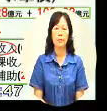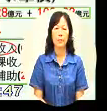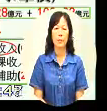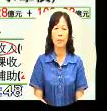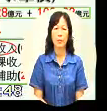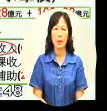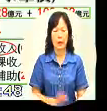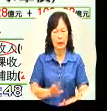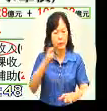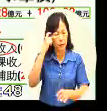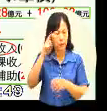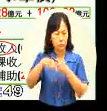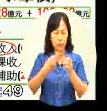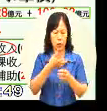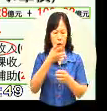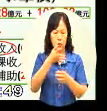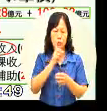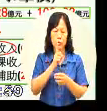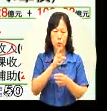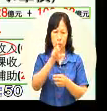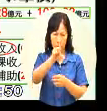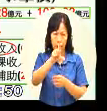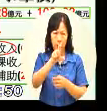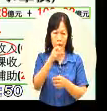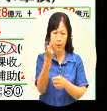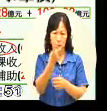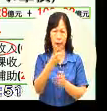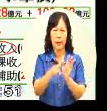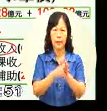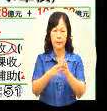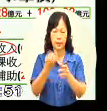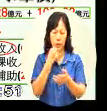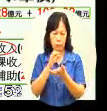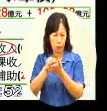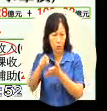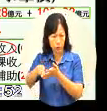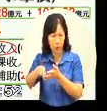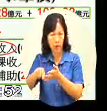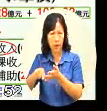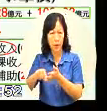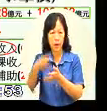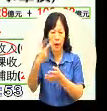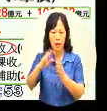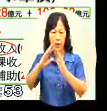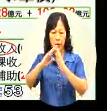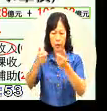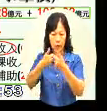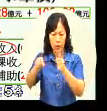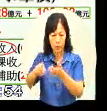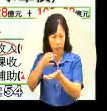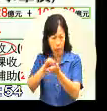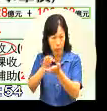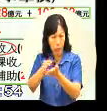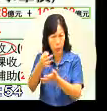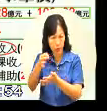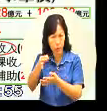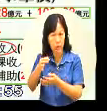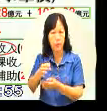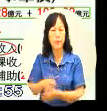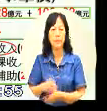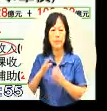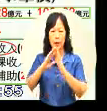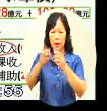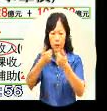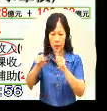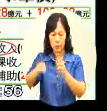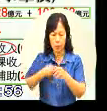我只讲两个题目，一个在税出面呢只讲议会预算，因为议会预算呢从